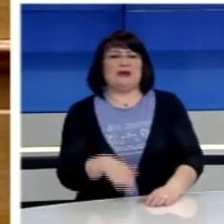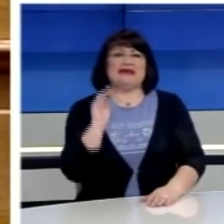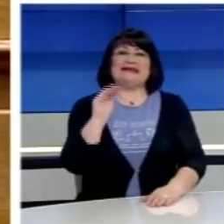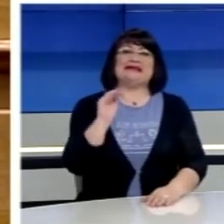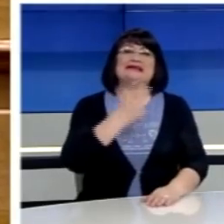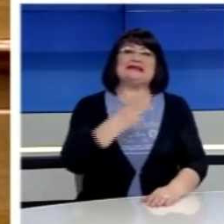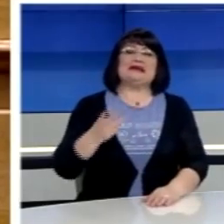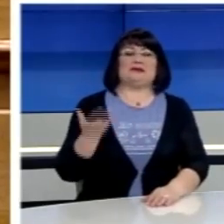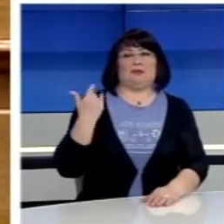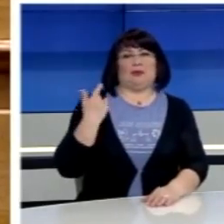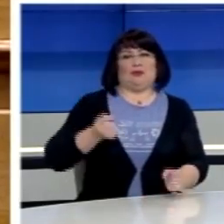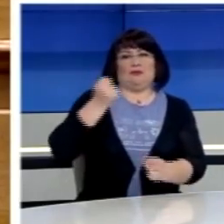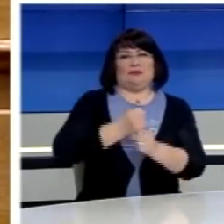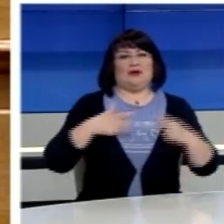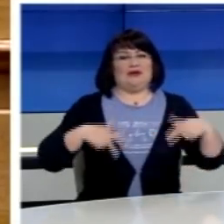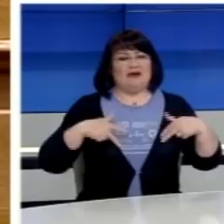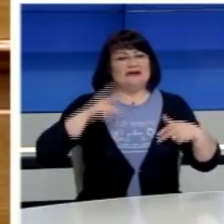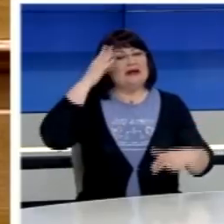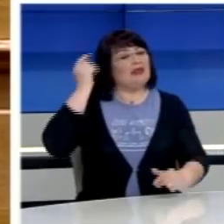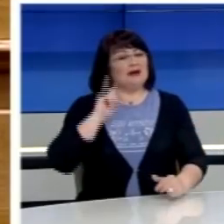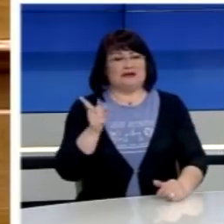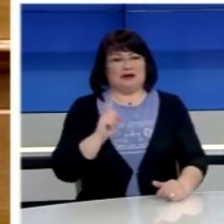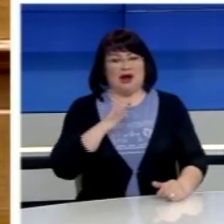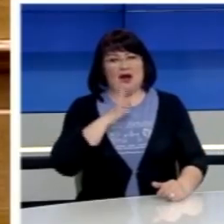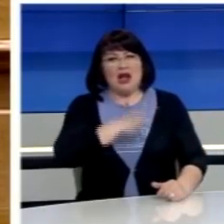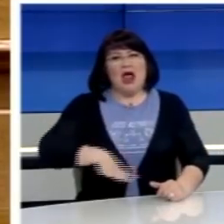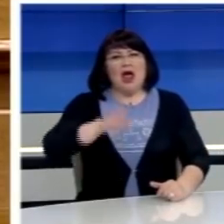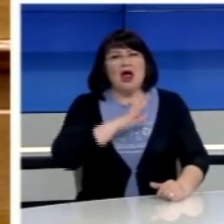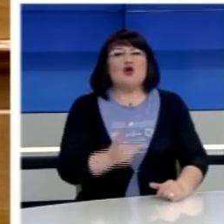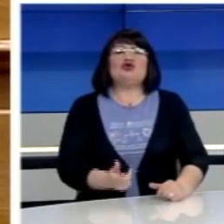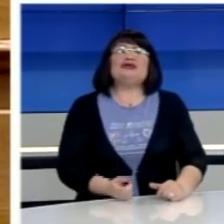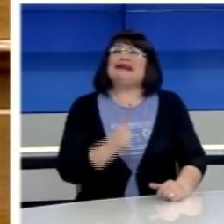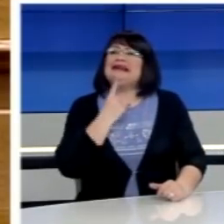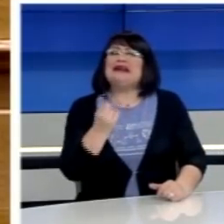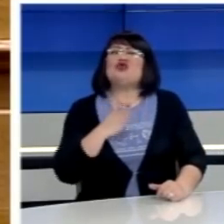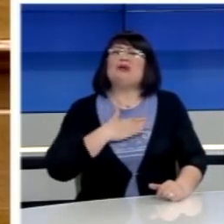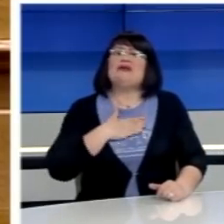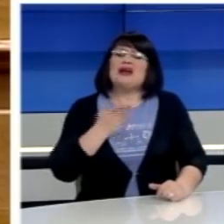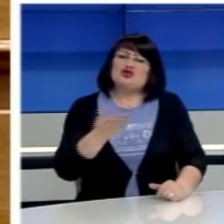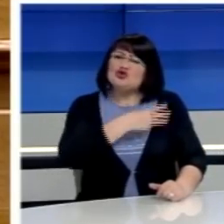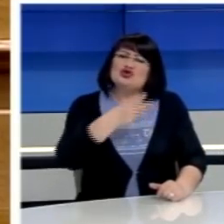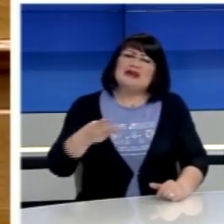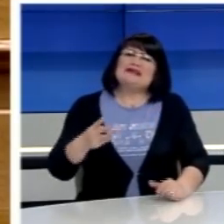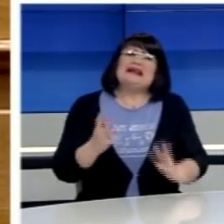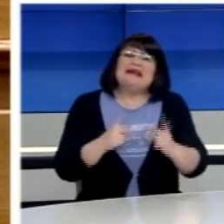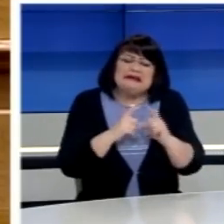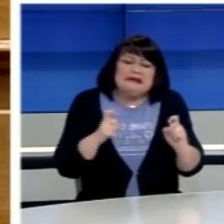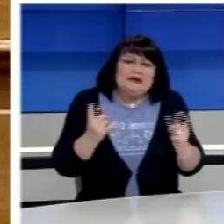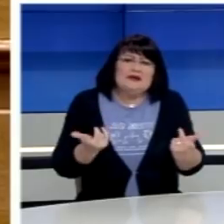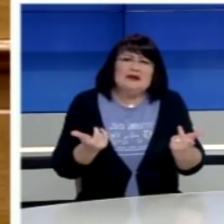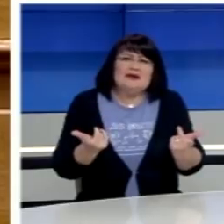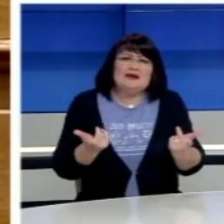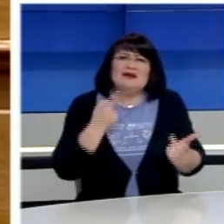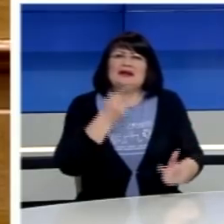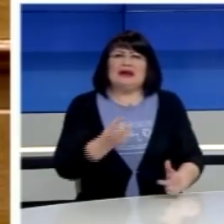και πολύς καιρός που έχετε κυβερνήσει και δεν ξεχνάει ο λαός μας, για ποιο πράγμα ακριβώς να σας ευχαριστήσουμε? Για το ότι ανοίξατε